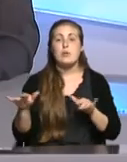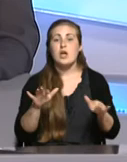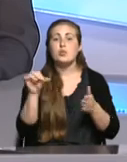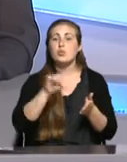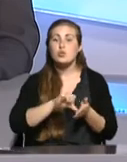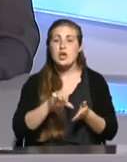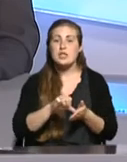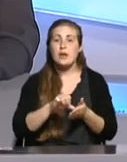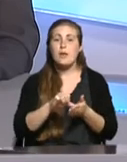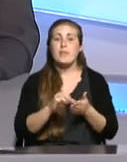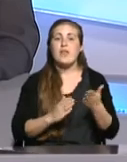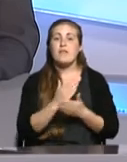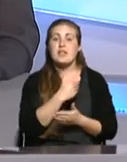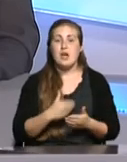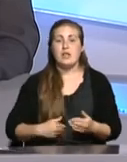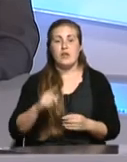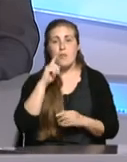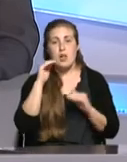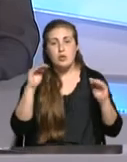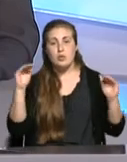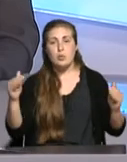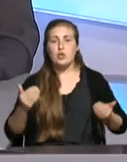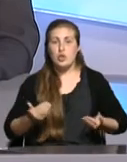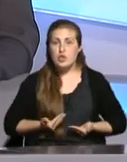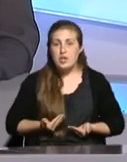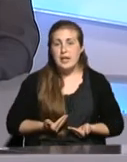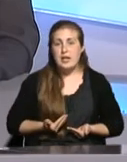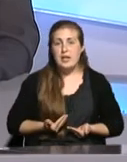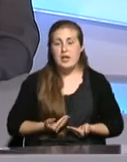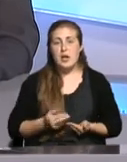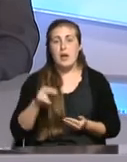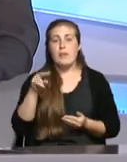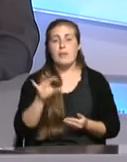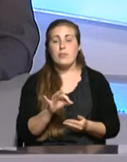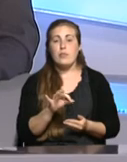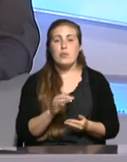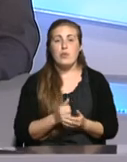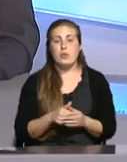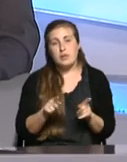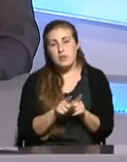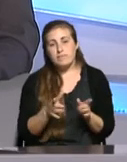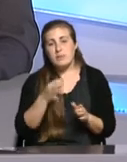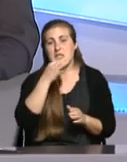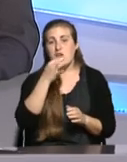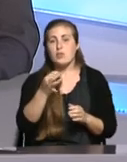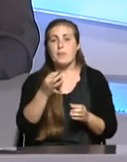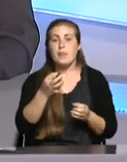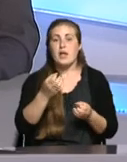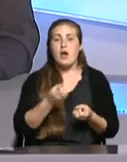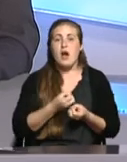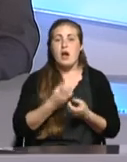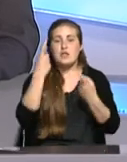ветеранов молодежи жителей по скажем так освещению